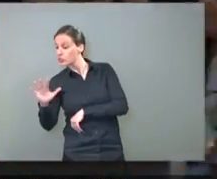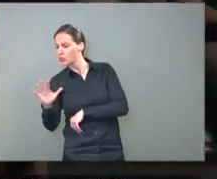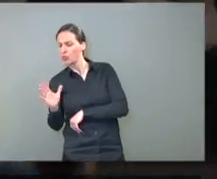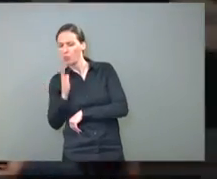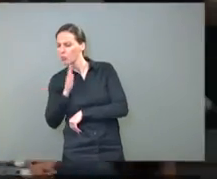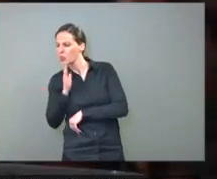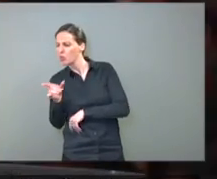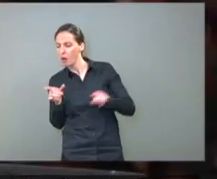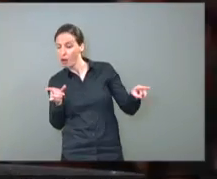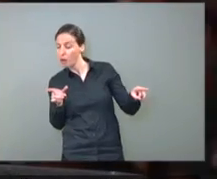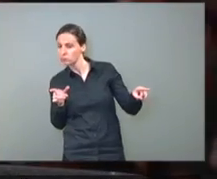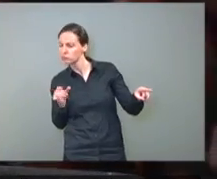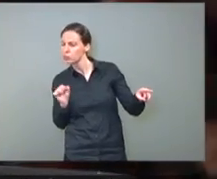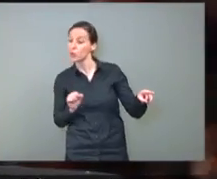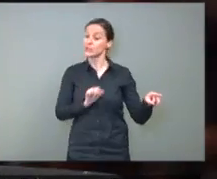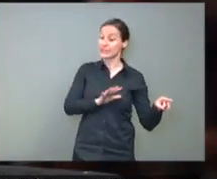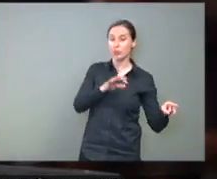bien sûr, c'est humain.